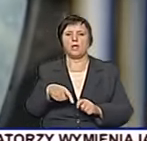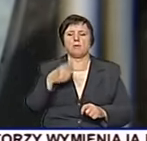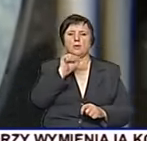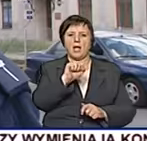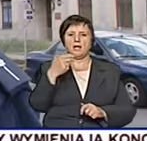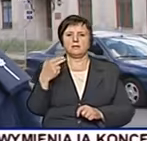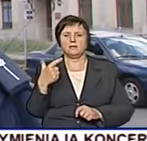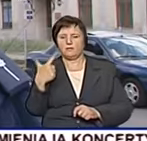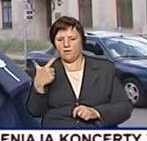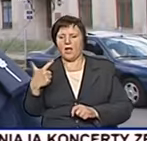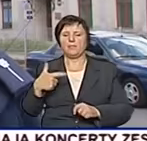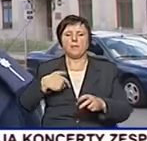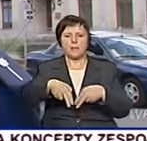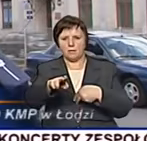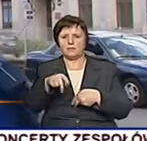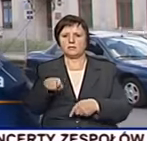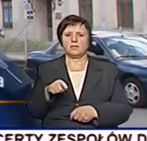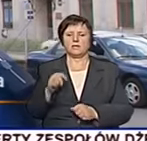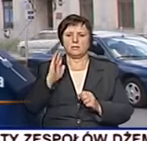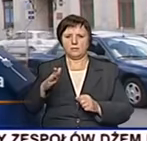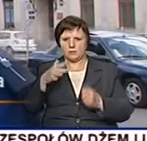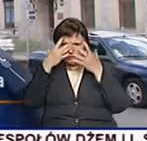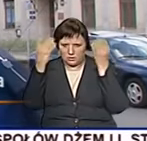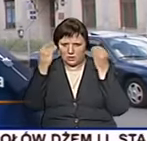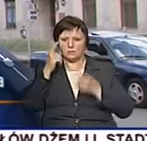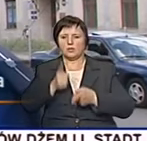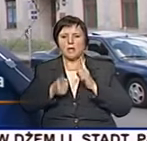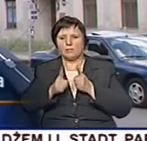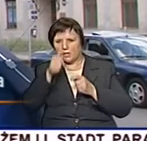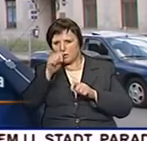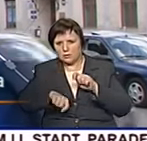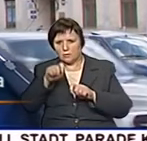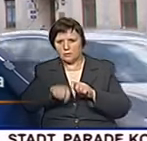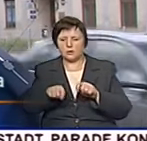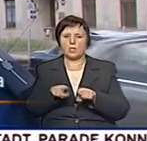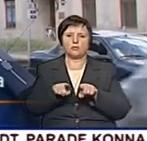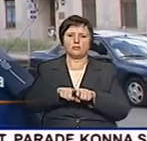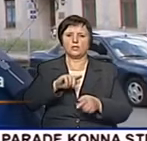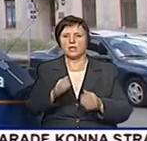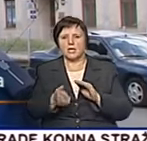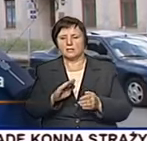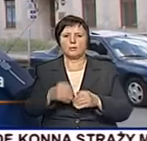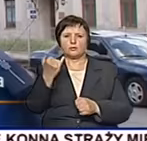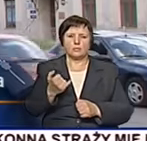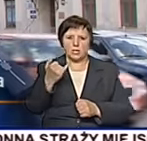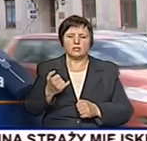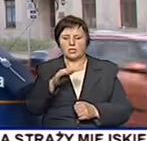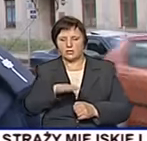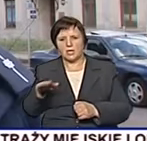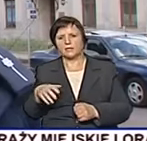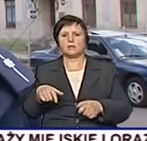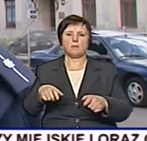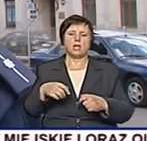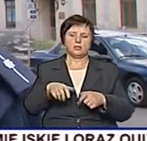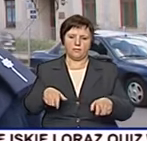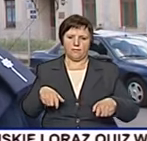A2. Będziemy kontrolować przede wszystkim trzeźwość kierowców, prędkość, również sposób przewożenia naszych dzieci w pojazdach, jak